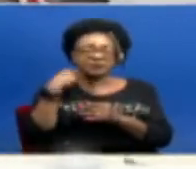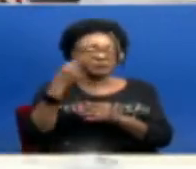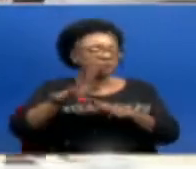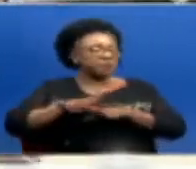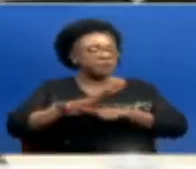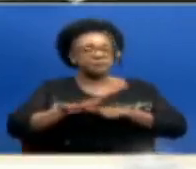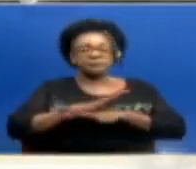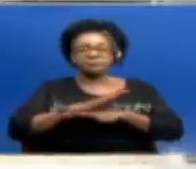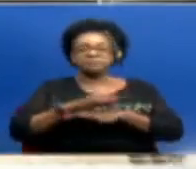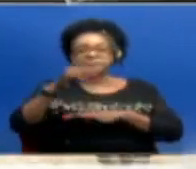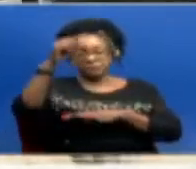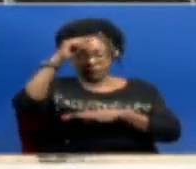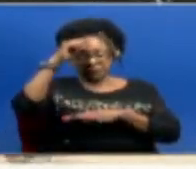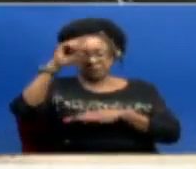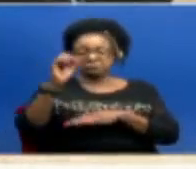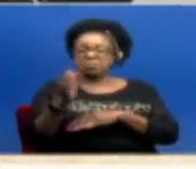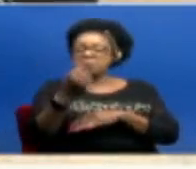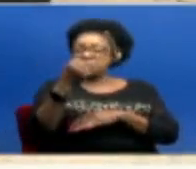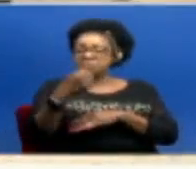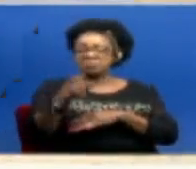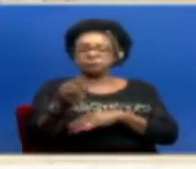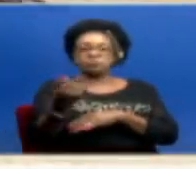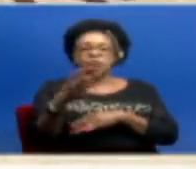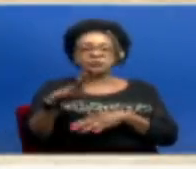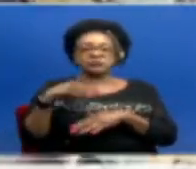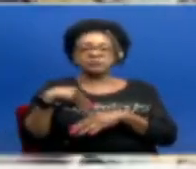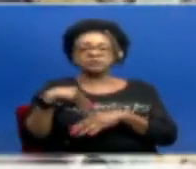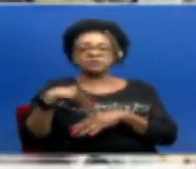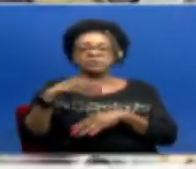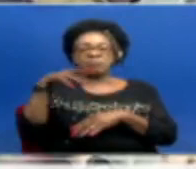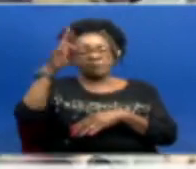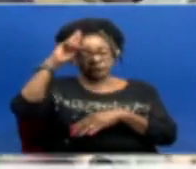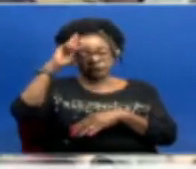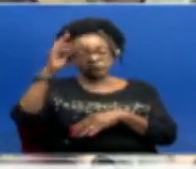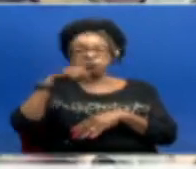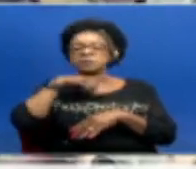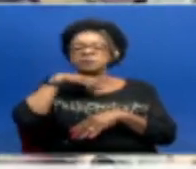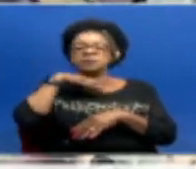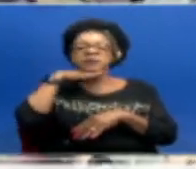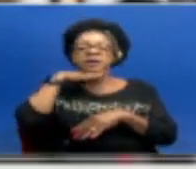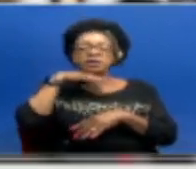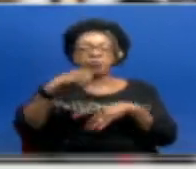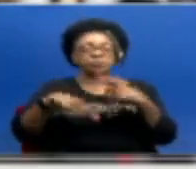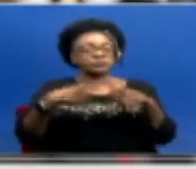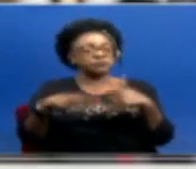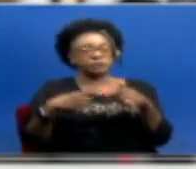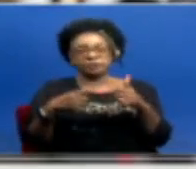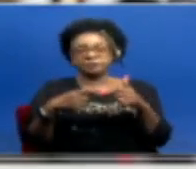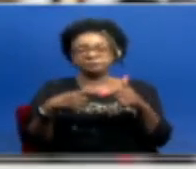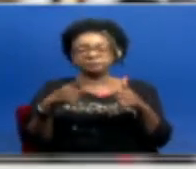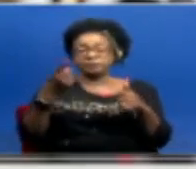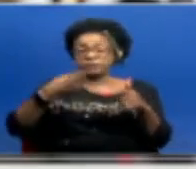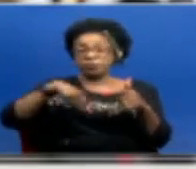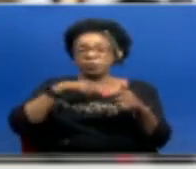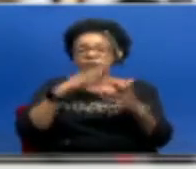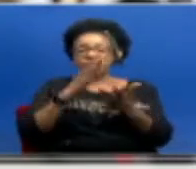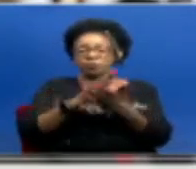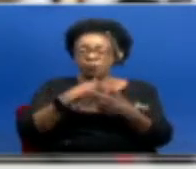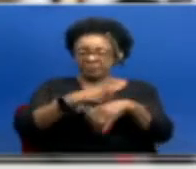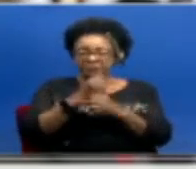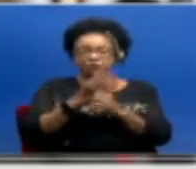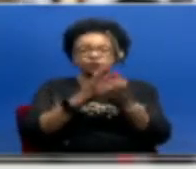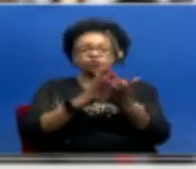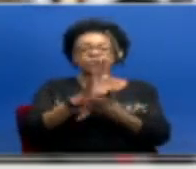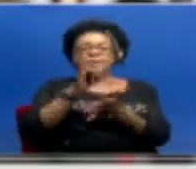na serikali haitakubali tena kupoteza maafisa wake mikononi mwa magaidi na majahili. Sisi wenyewe tutahakikisha